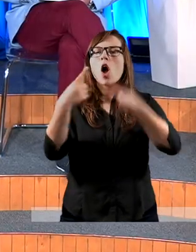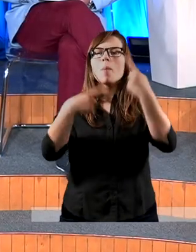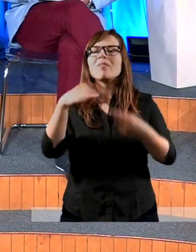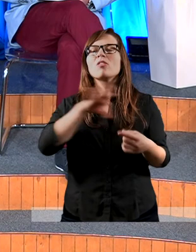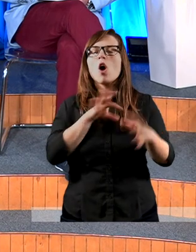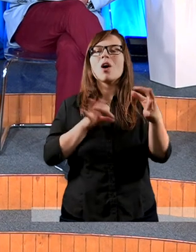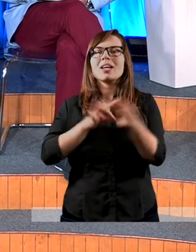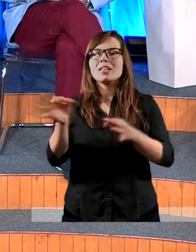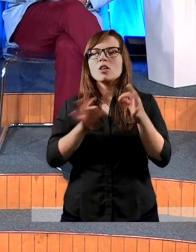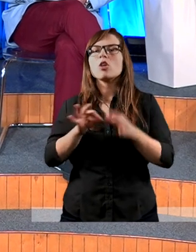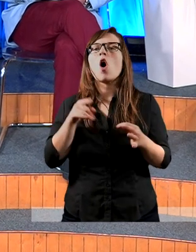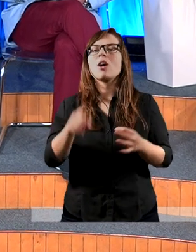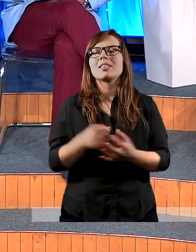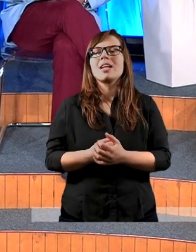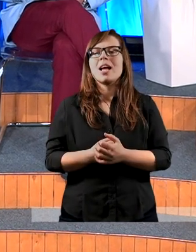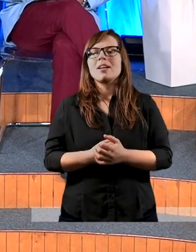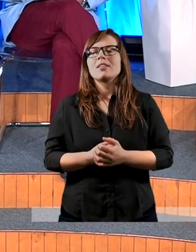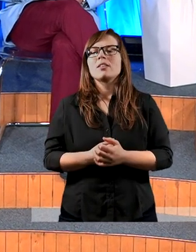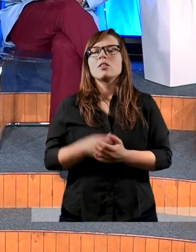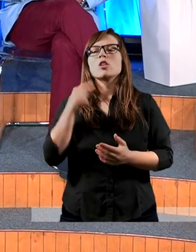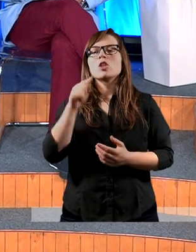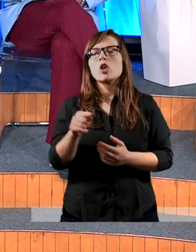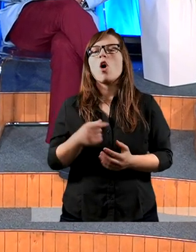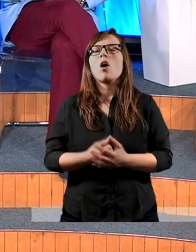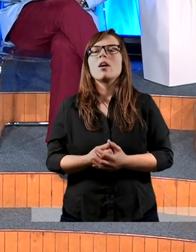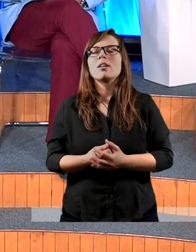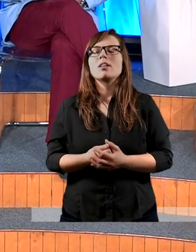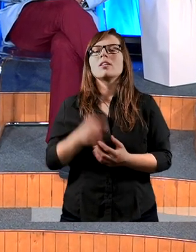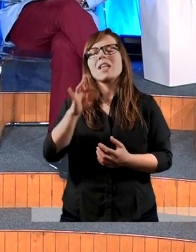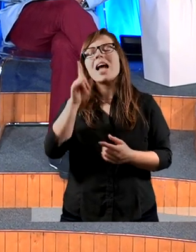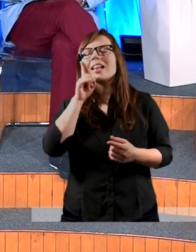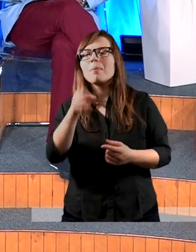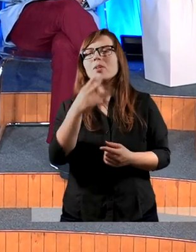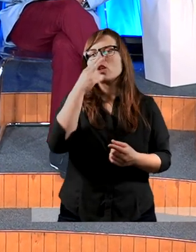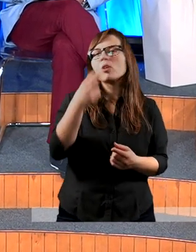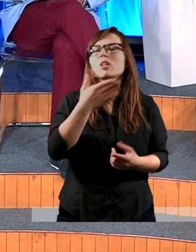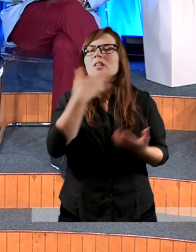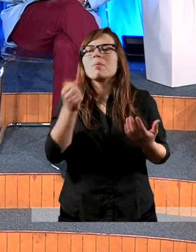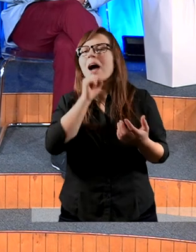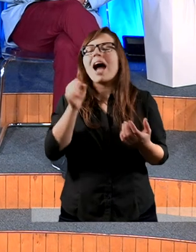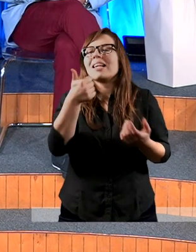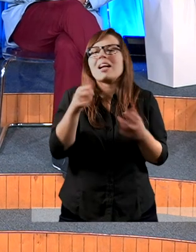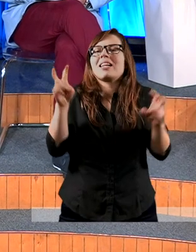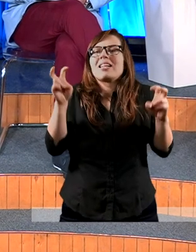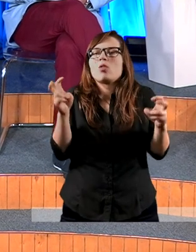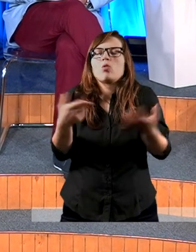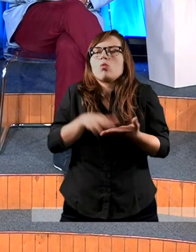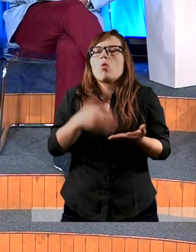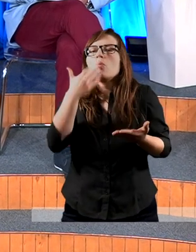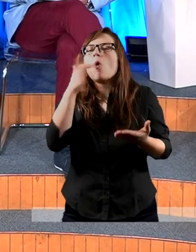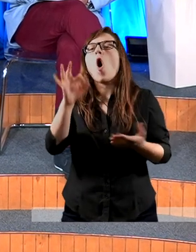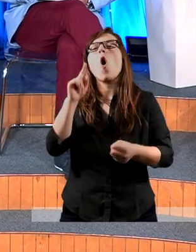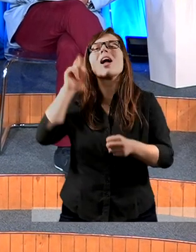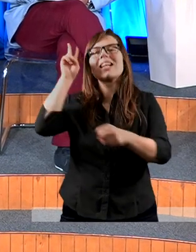opowiadał swoją historię i wprowadzał, to tak naprawdę zobaczyłem, że nie mam ani jednego cytatu, który mówi